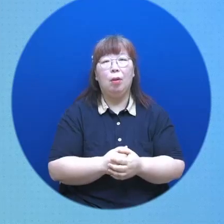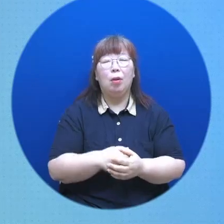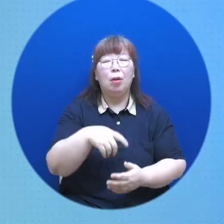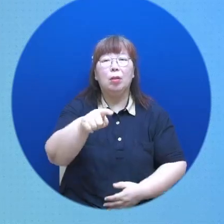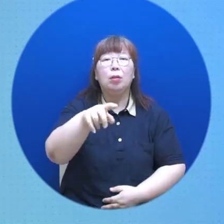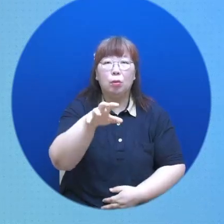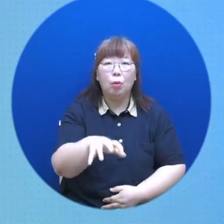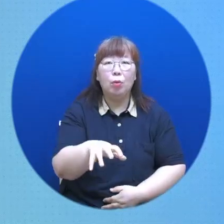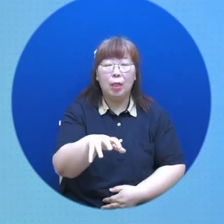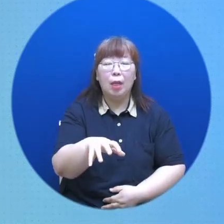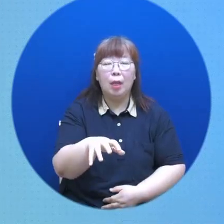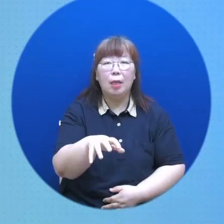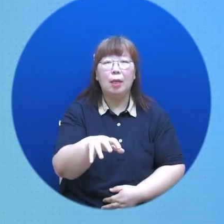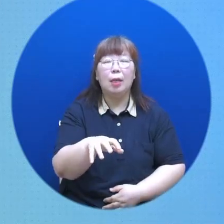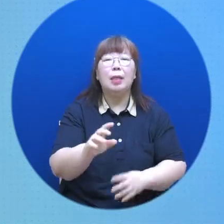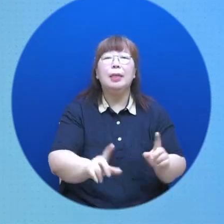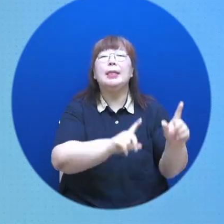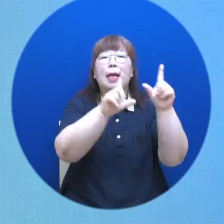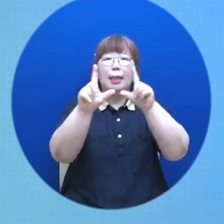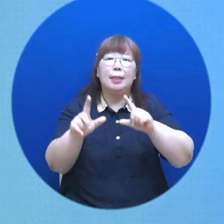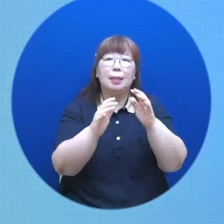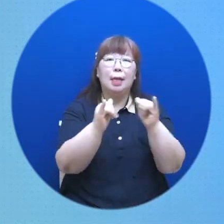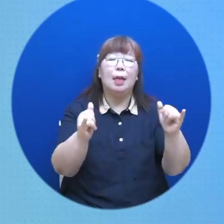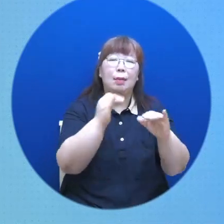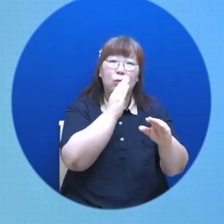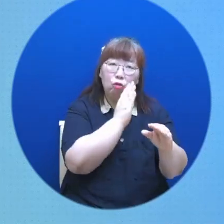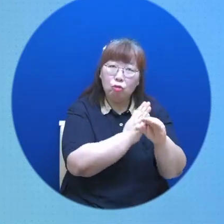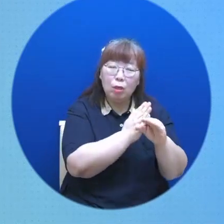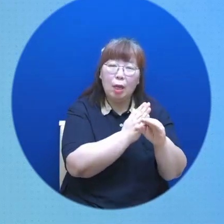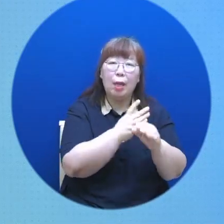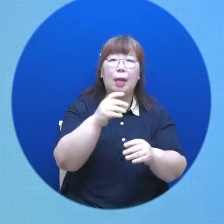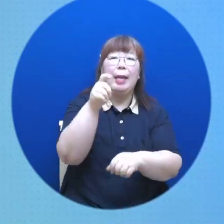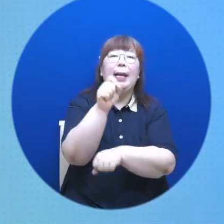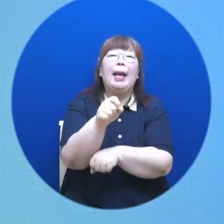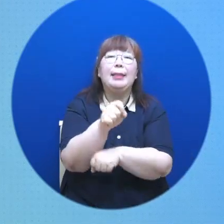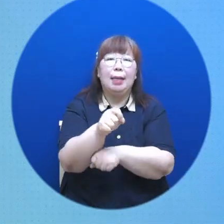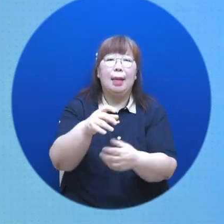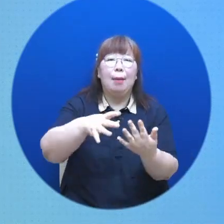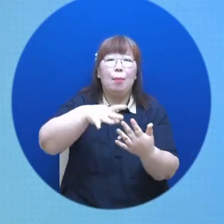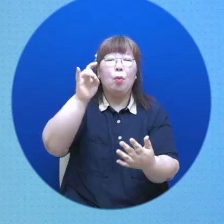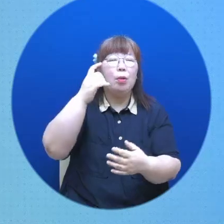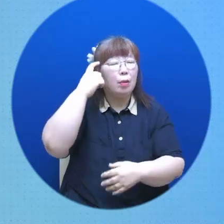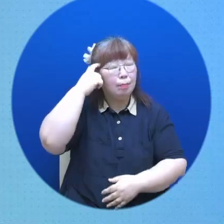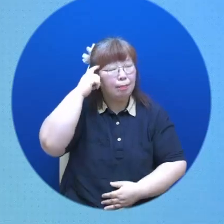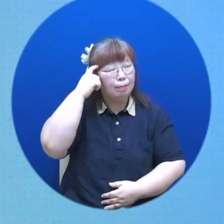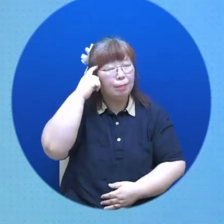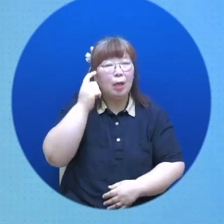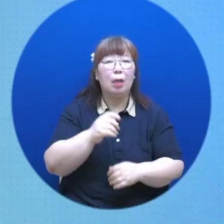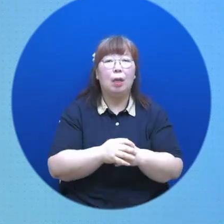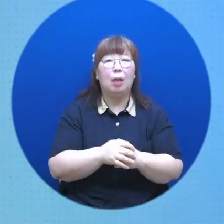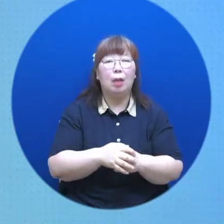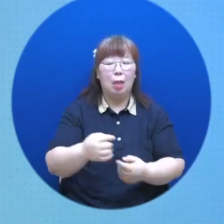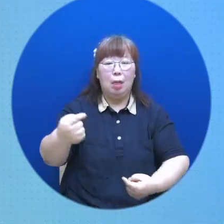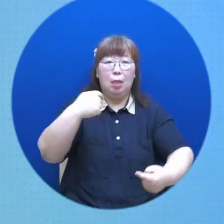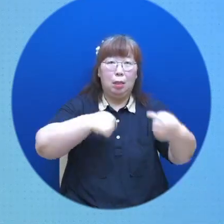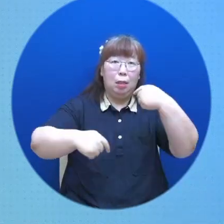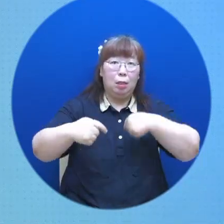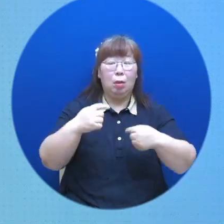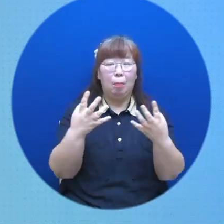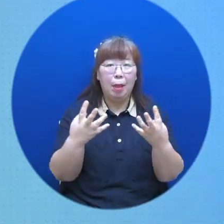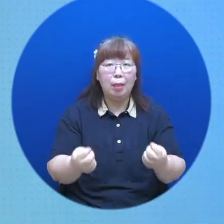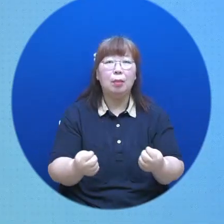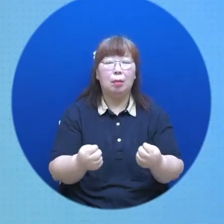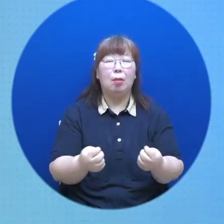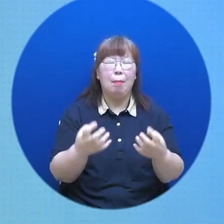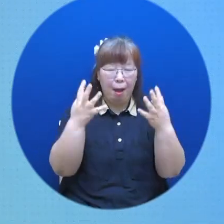현지인 간사님들을 뽑아야 되겠다라고 생각을 했습니다. 그래서 이 지원서를 받았어요. 많은